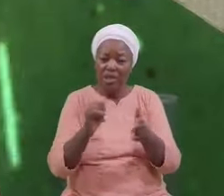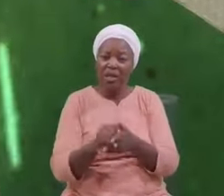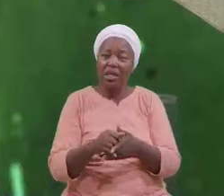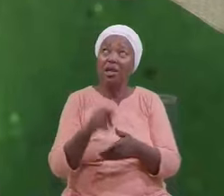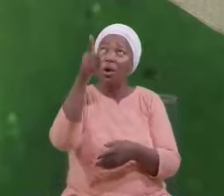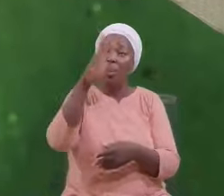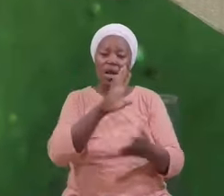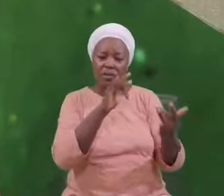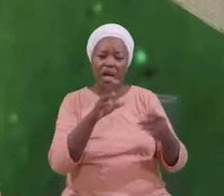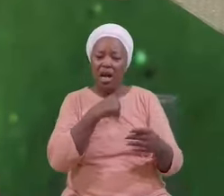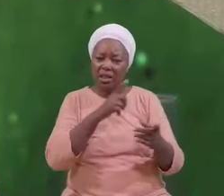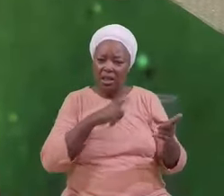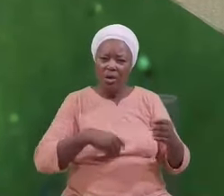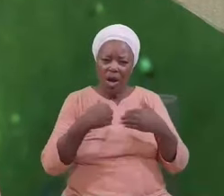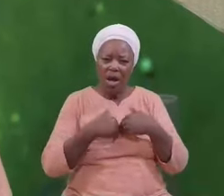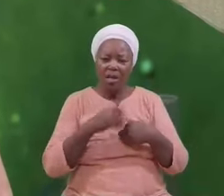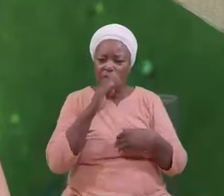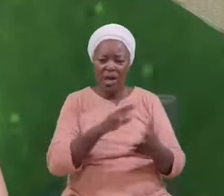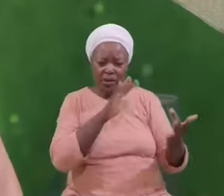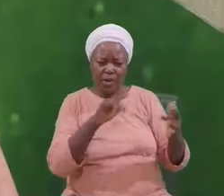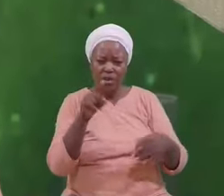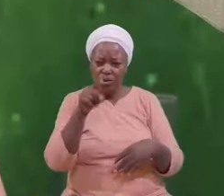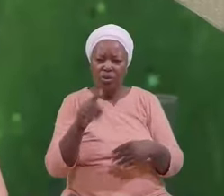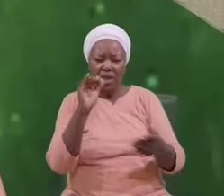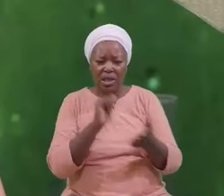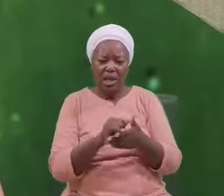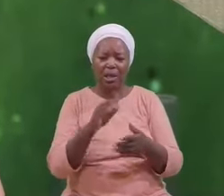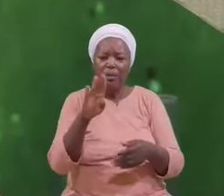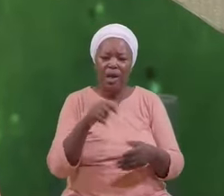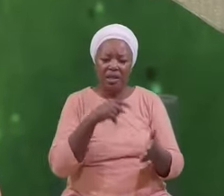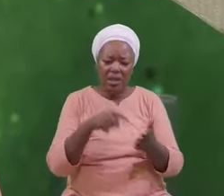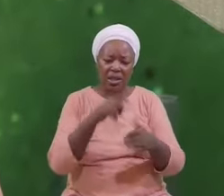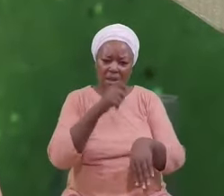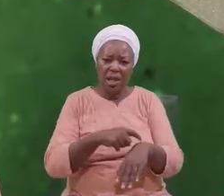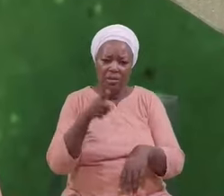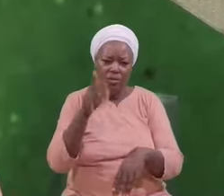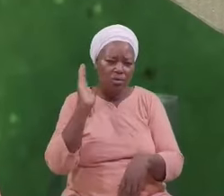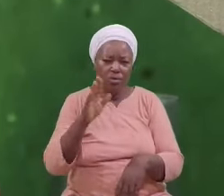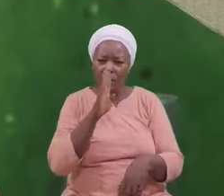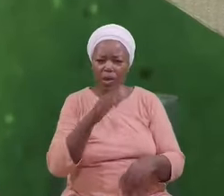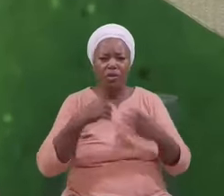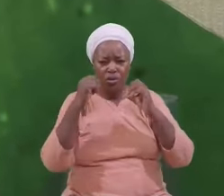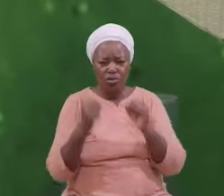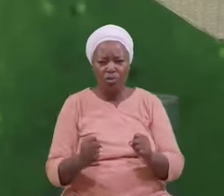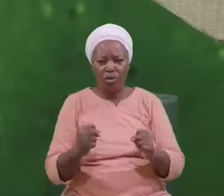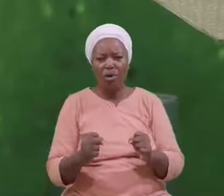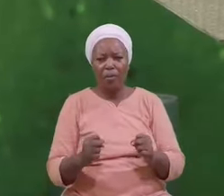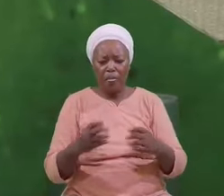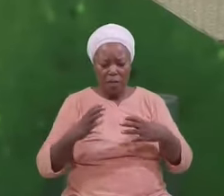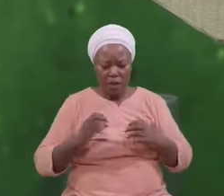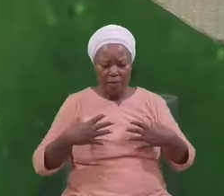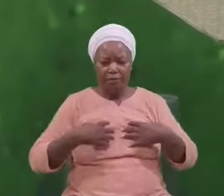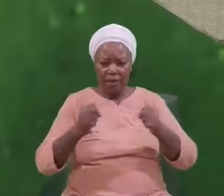Seigneur vous attendait qu'en ce temps-ci, que vous devez être fort, vous devez être bien portant, vous devez